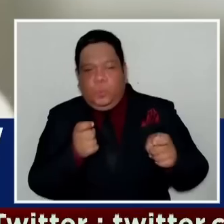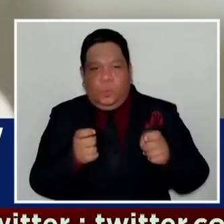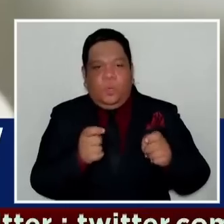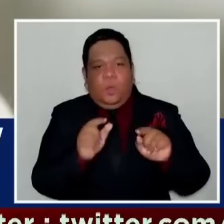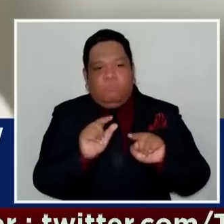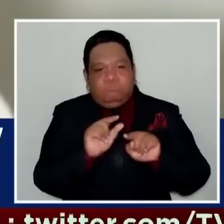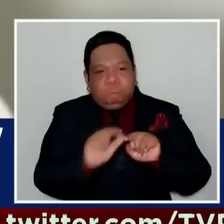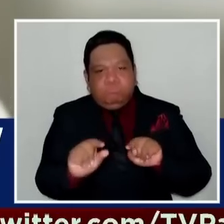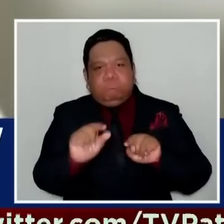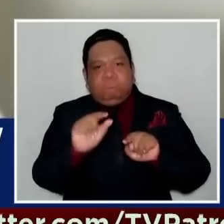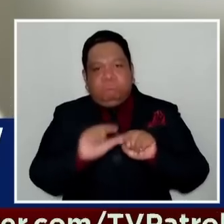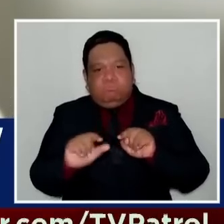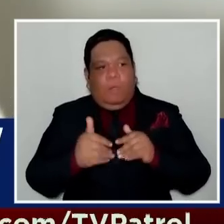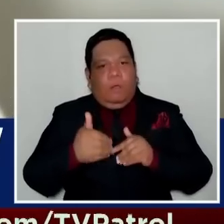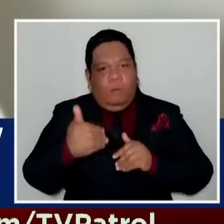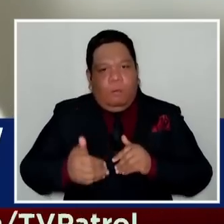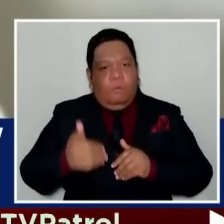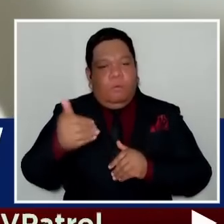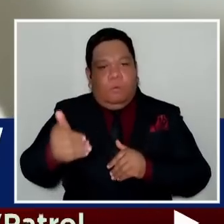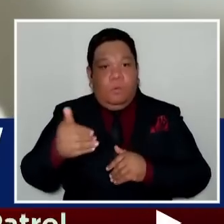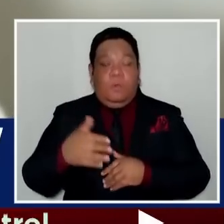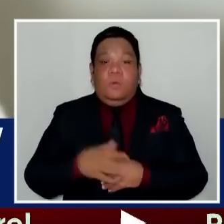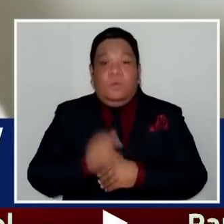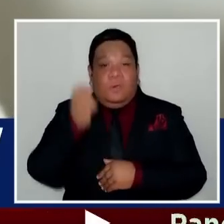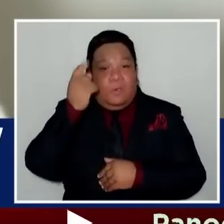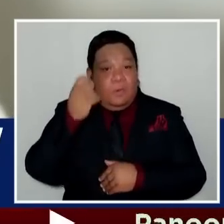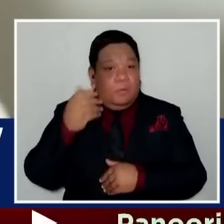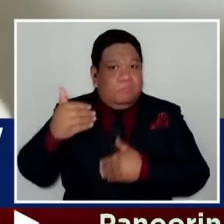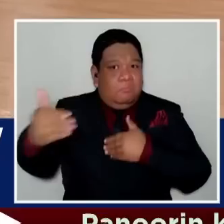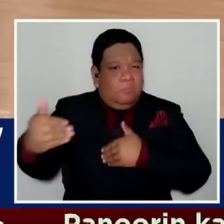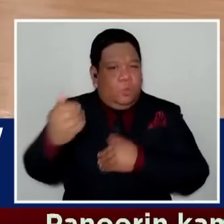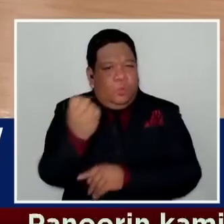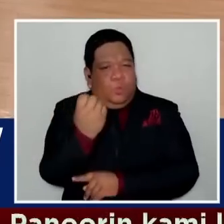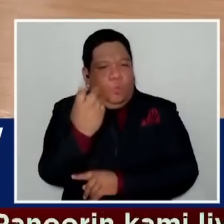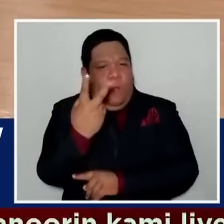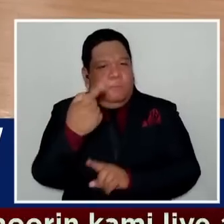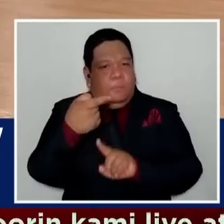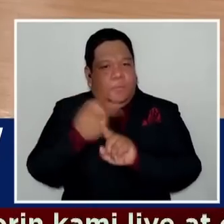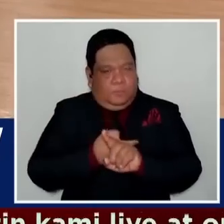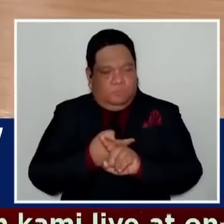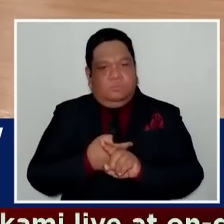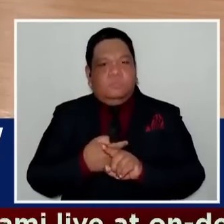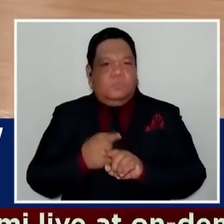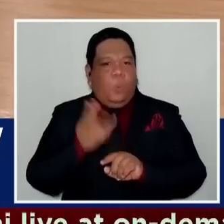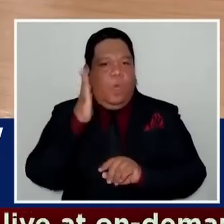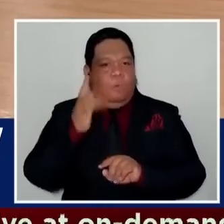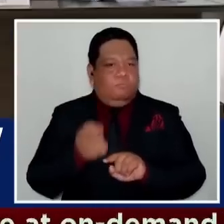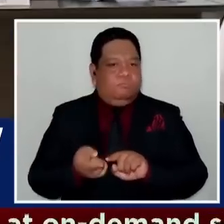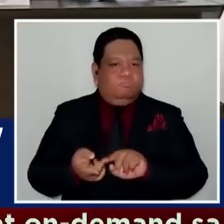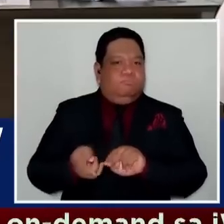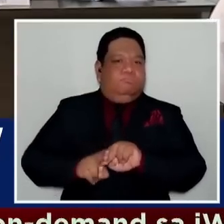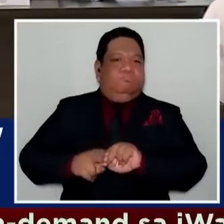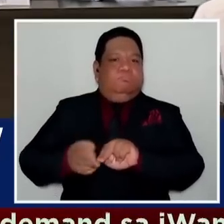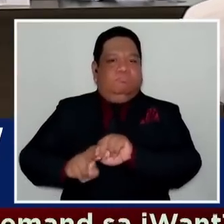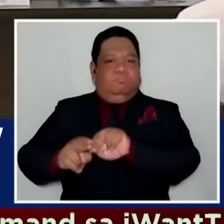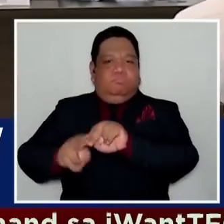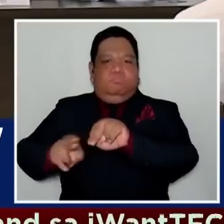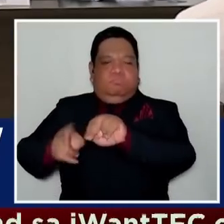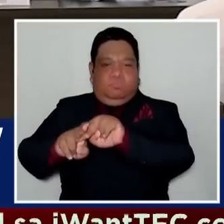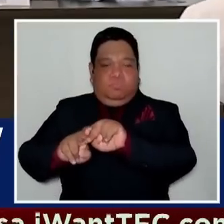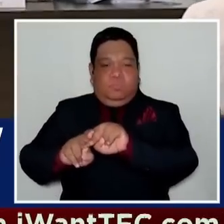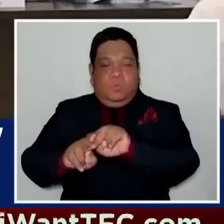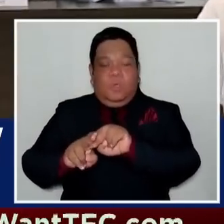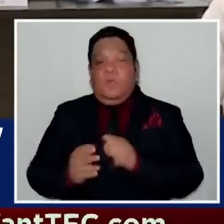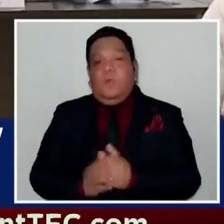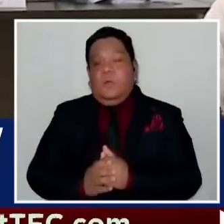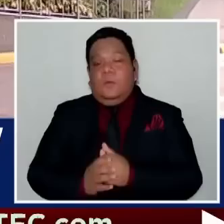Tapos nagro-roll over yan kasi over a period of 12 months yung collection yan. Para pa lang ito sa 2013 at 2014, may